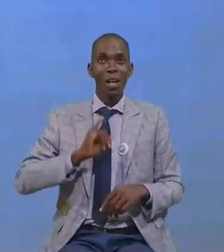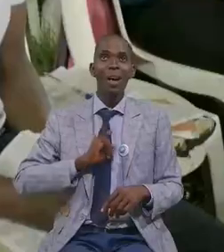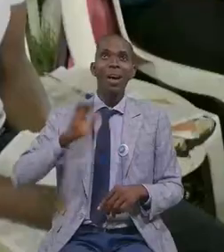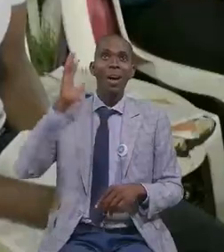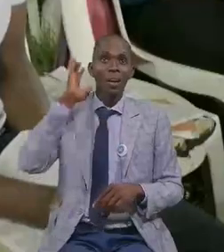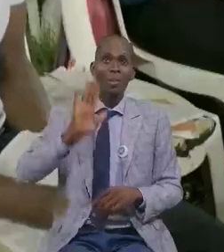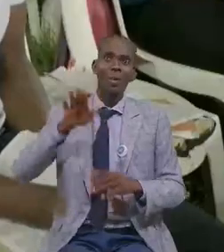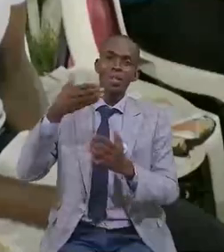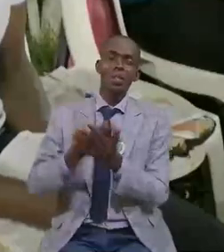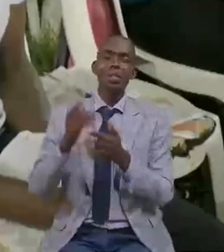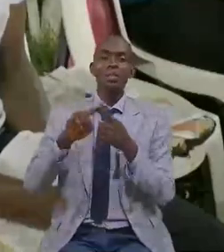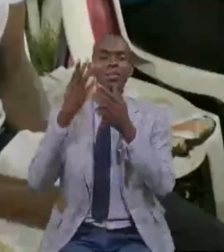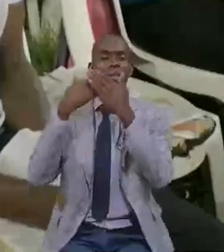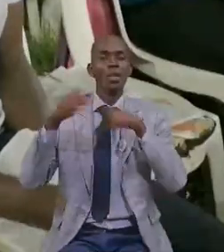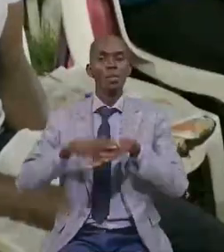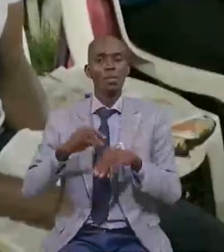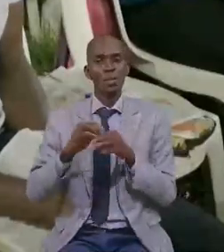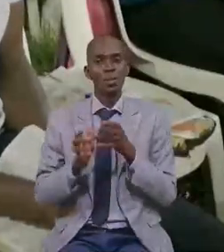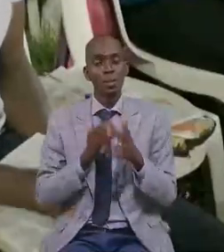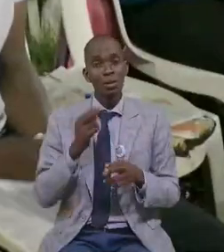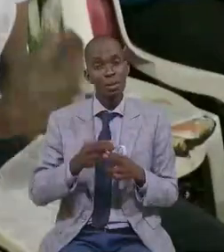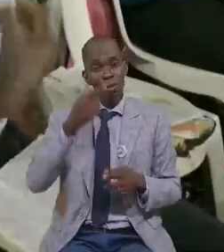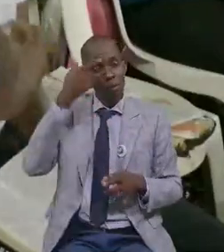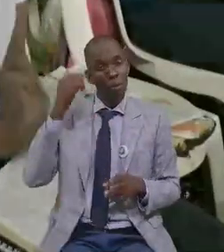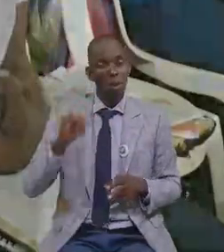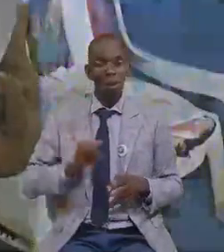ciel parce que